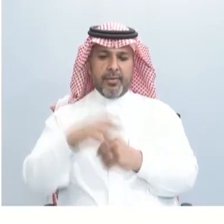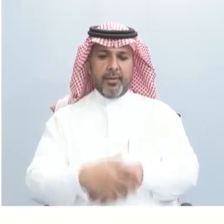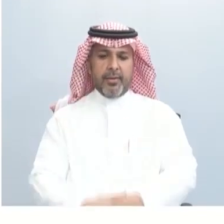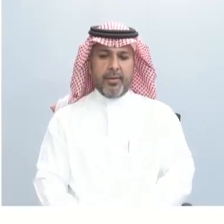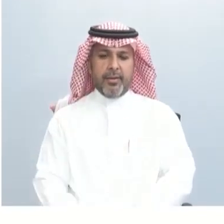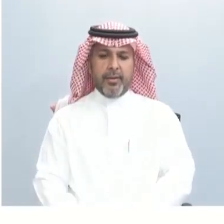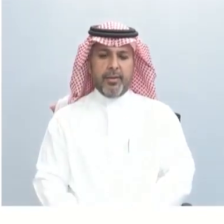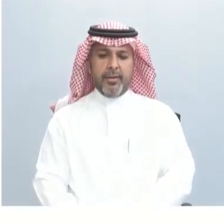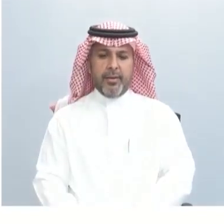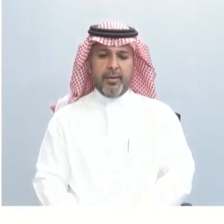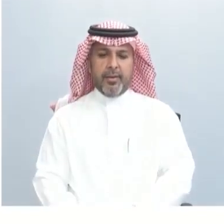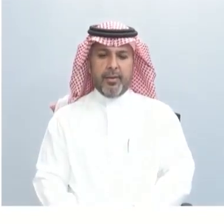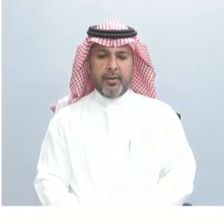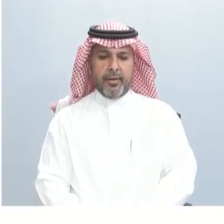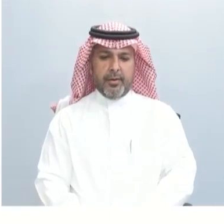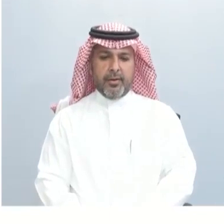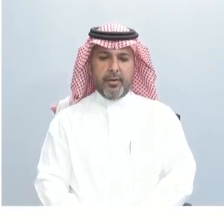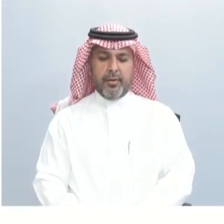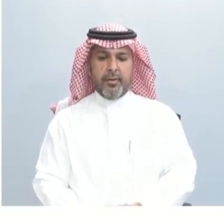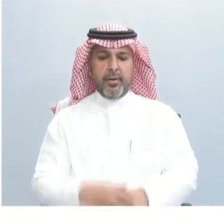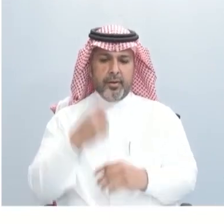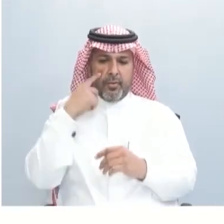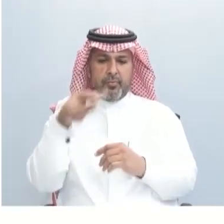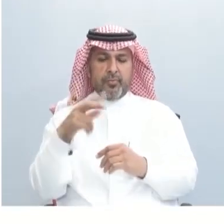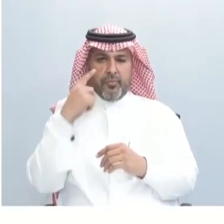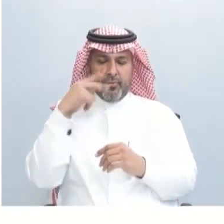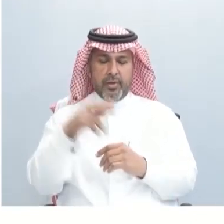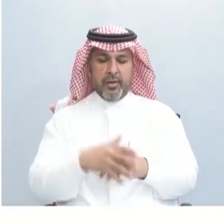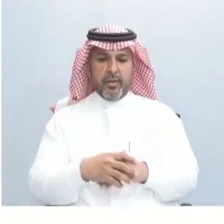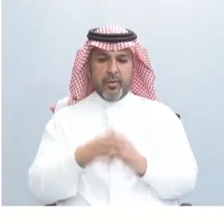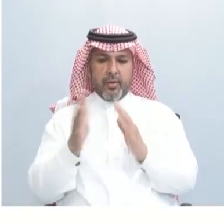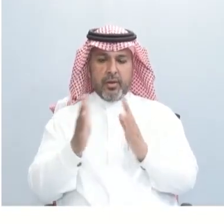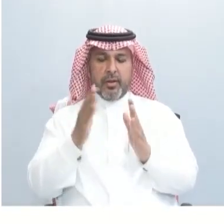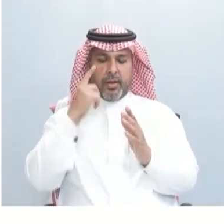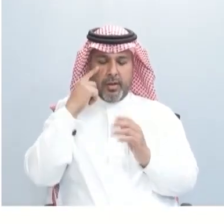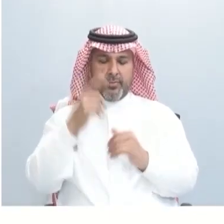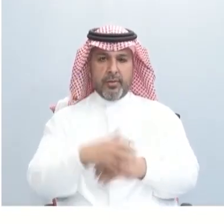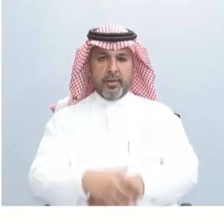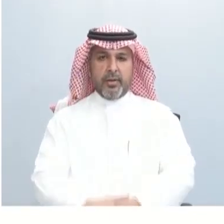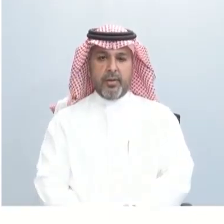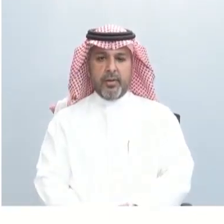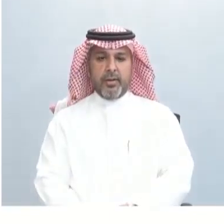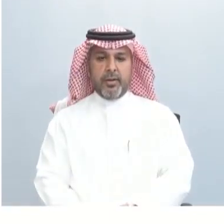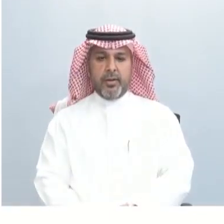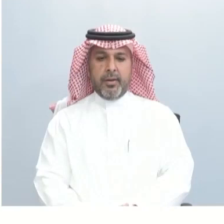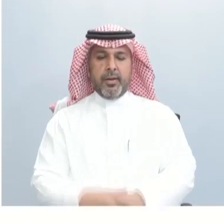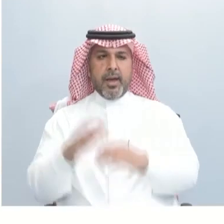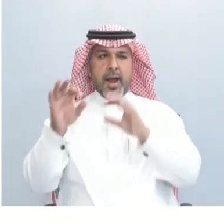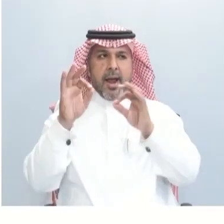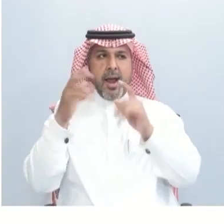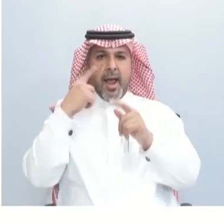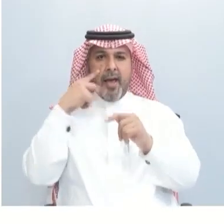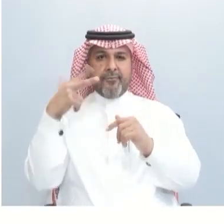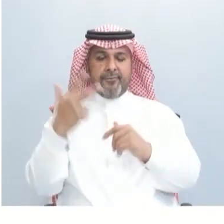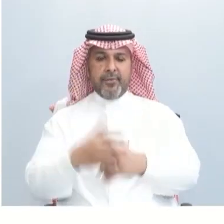يمثل اختيار عنصر واحد وهكذا العدد الثاني كيف نستعمل الاعداد في